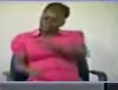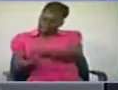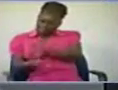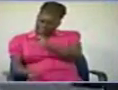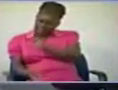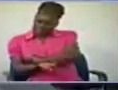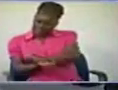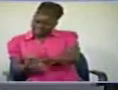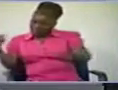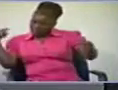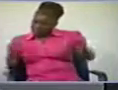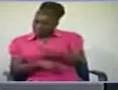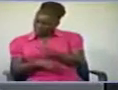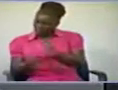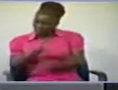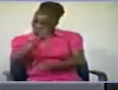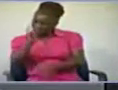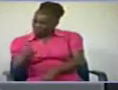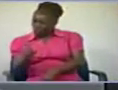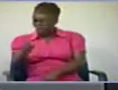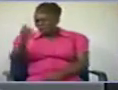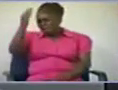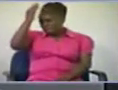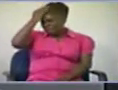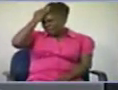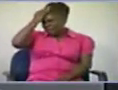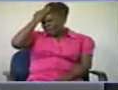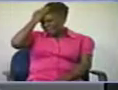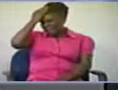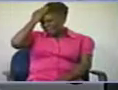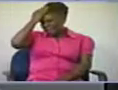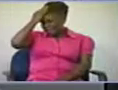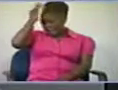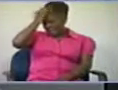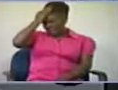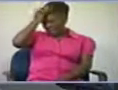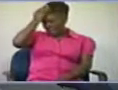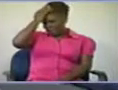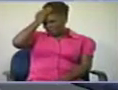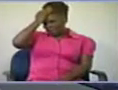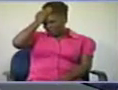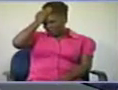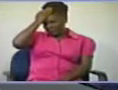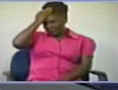tupatie picha halisi. Je, siku ilikuwa siku gani ile? Jumatatu. Jumatatu. Siku Jumatatu